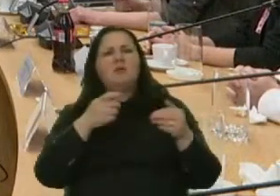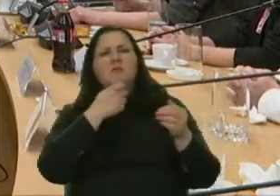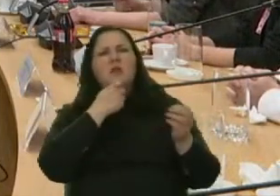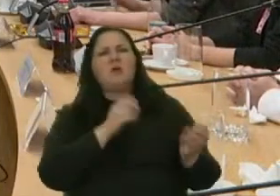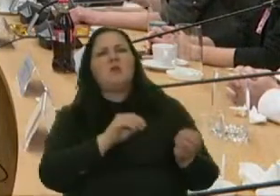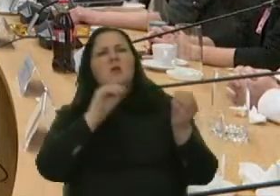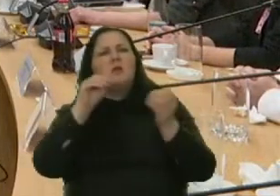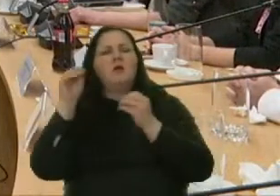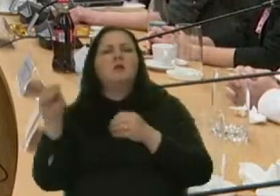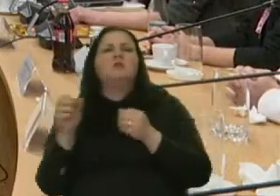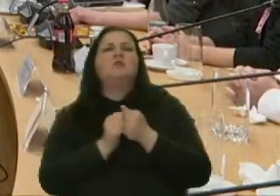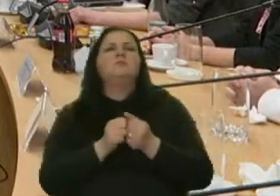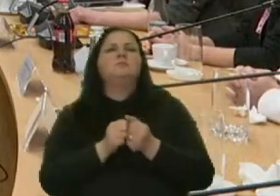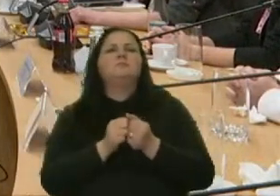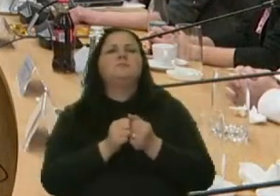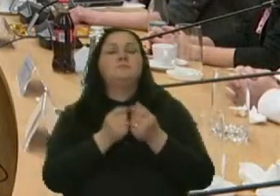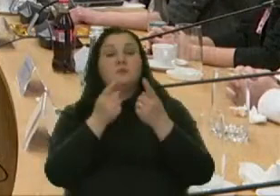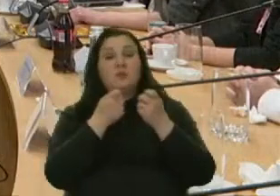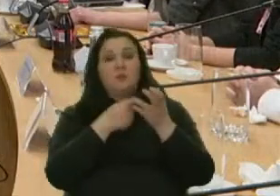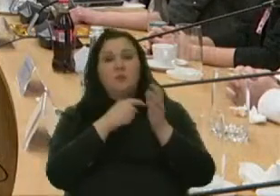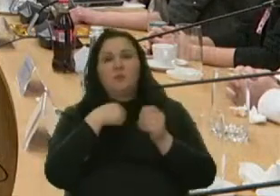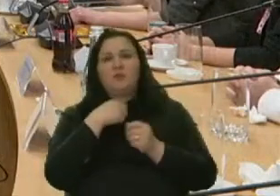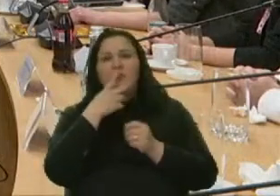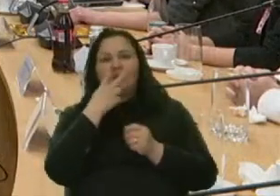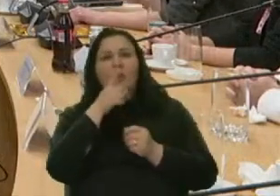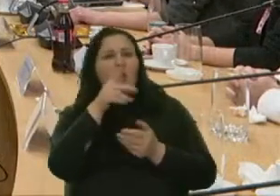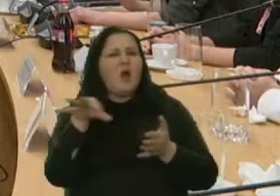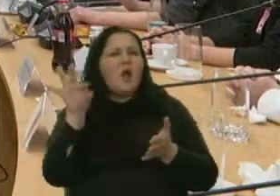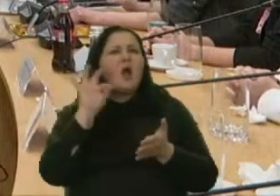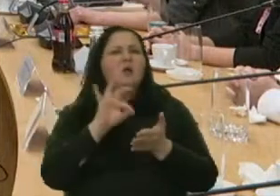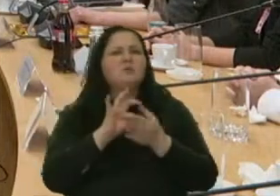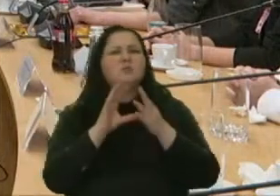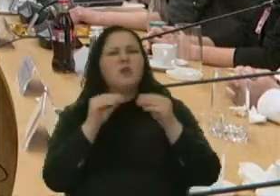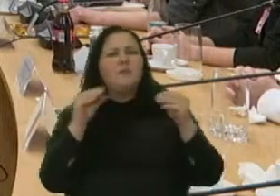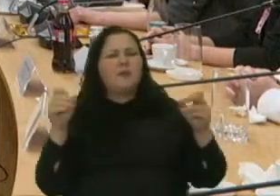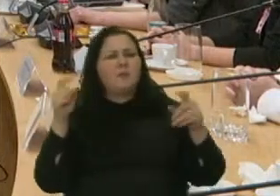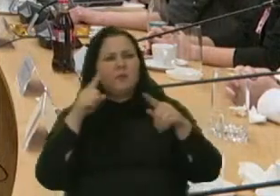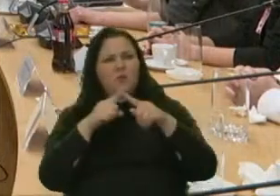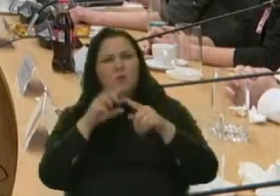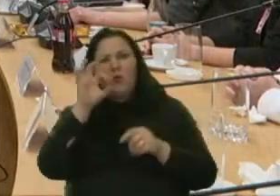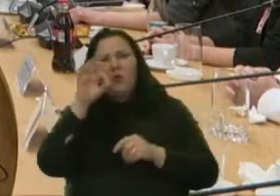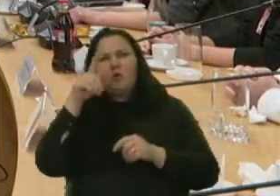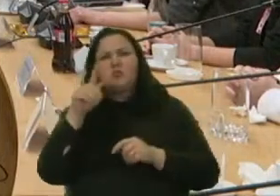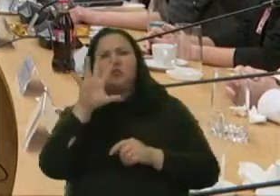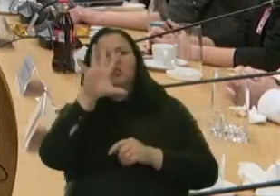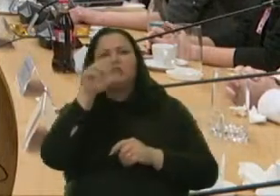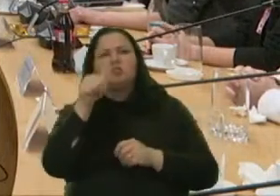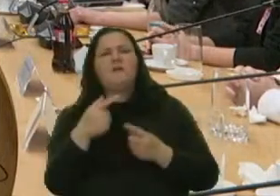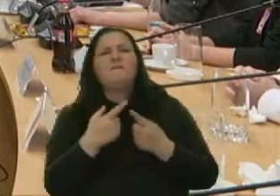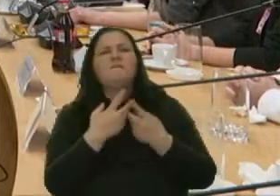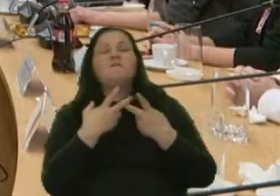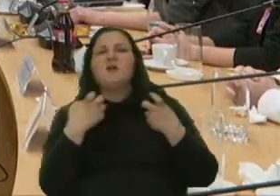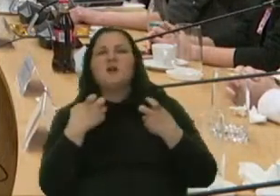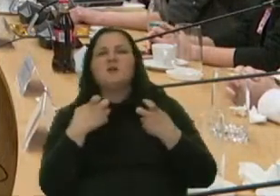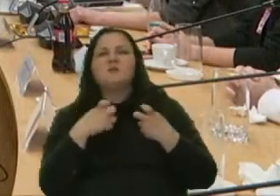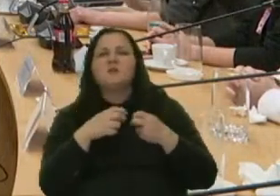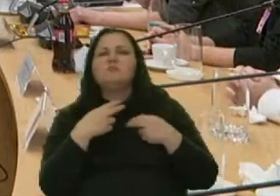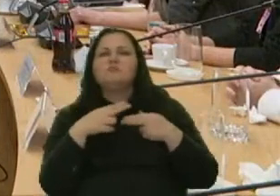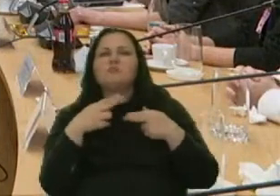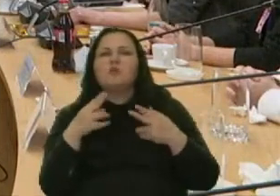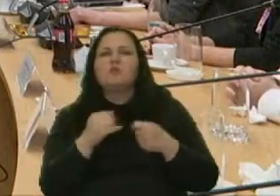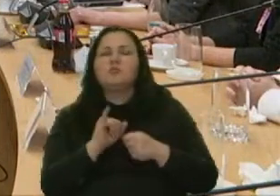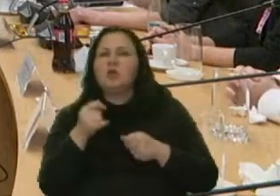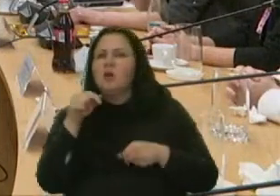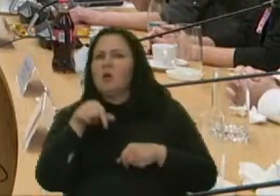la altul Din punctul meu de vedere ați promis de prea multe ori OG g51 fără să vă țineți pe cuvânt și în acest